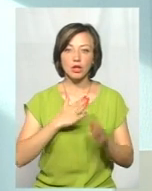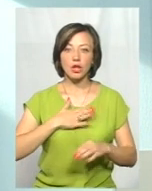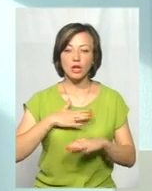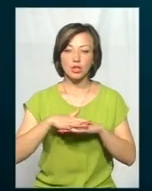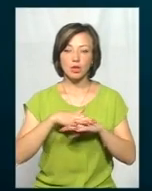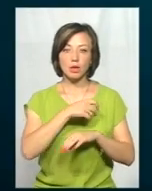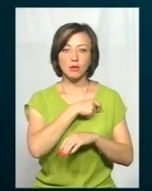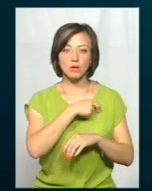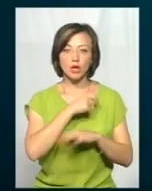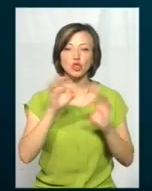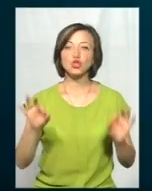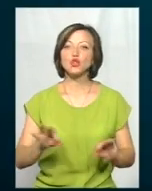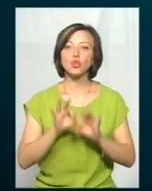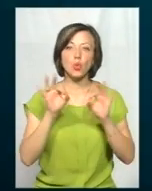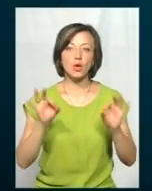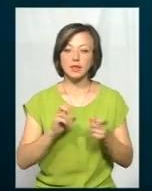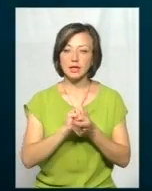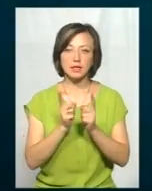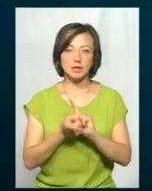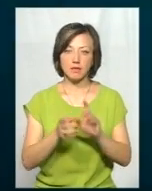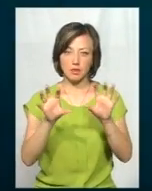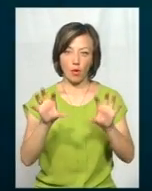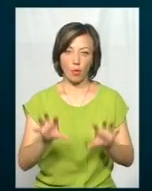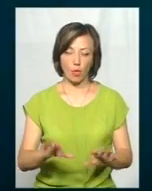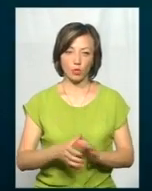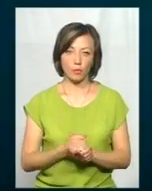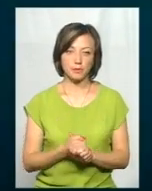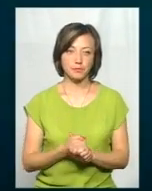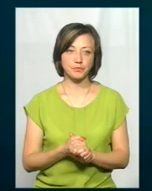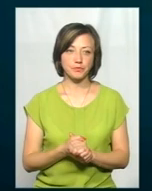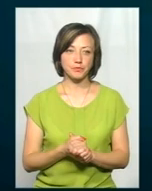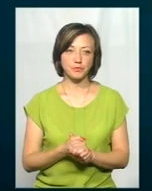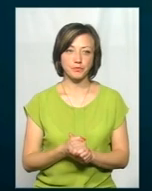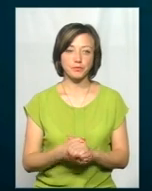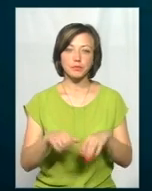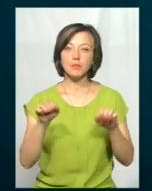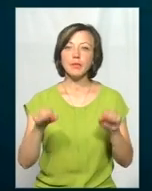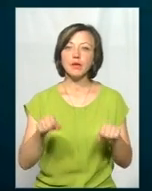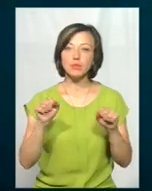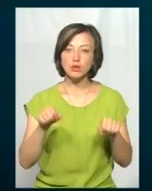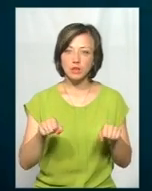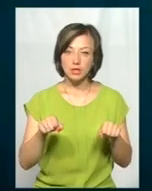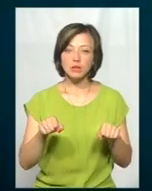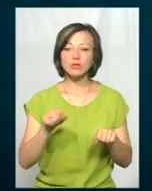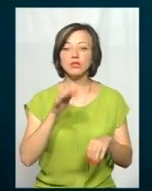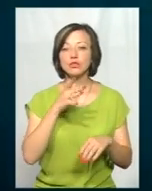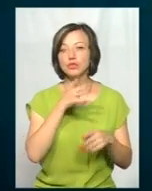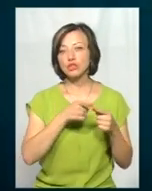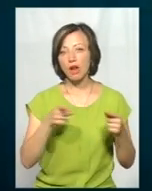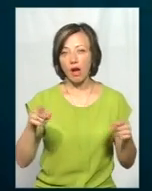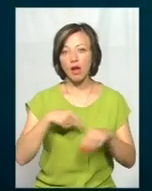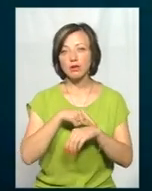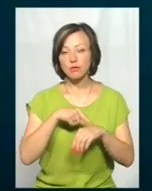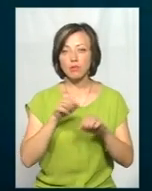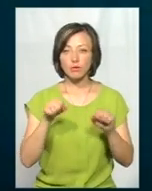народні депутати, жоден не став чинним з усіх тих законопроєктів. Можливо, вони з часом стануть чинними, хоча ми маємо